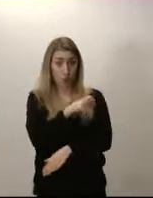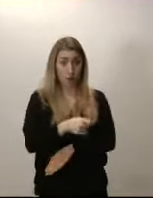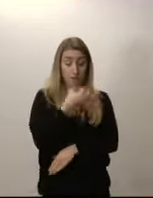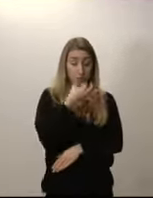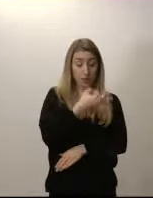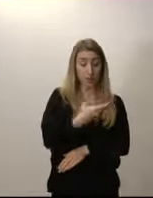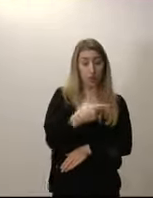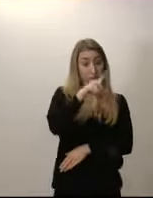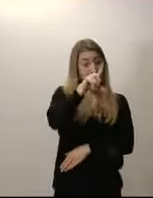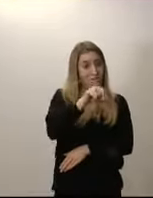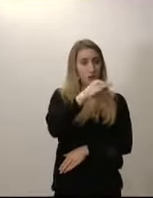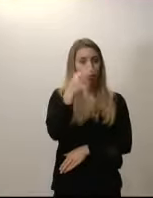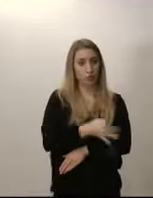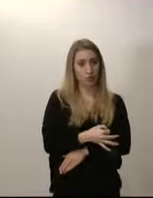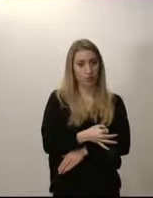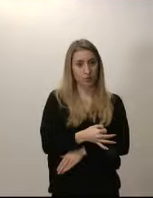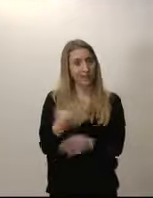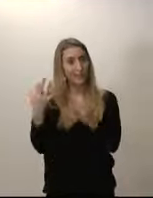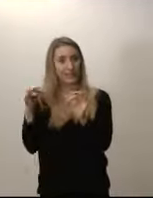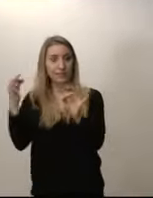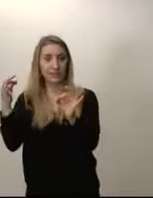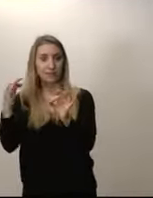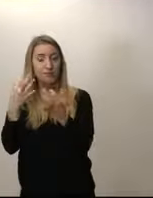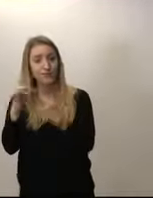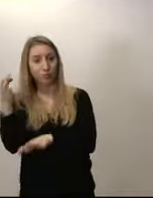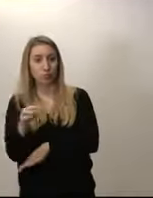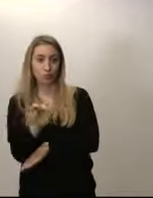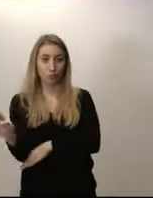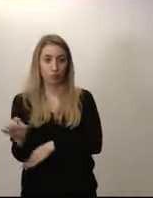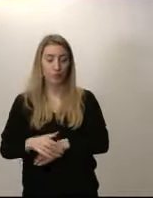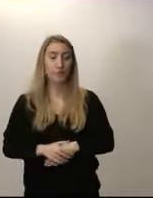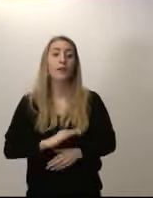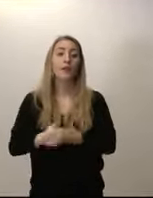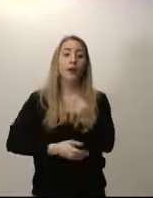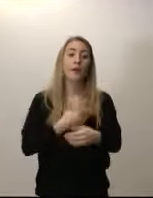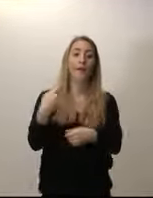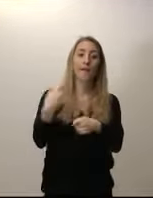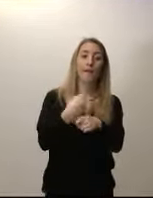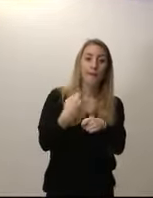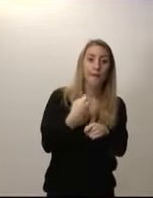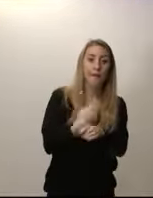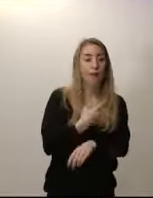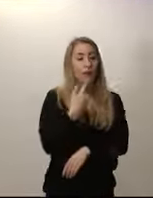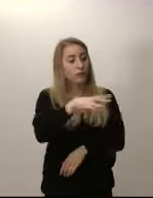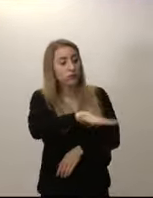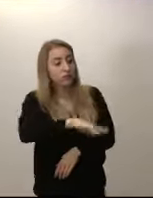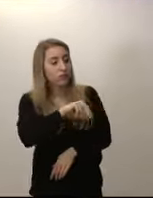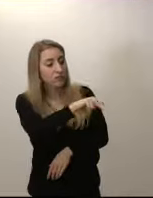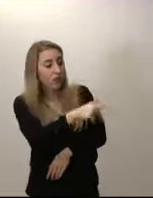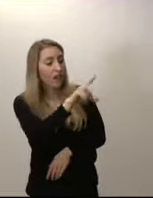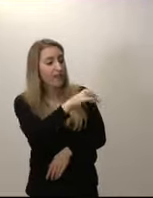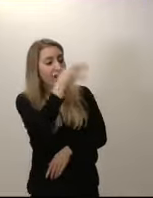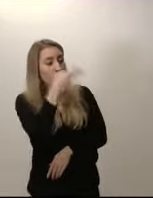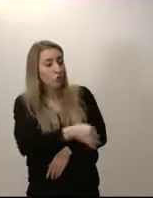non pas 10%. Après, on nous accuse d'avoir supprimé les 20% sur